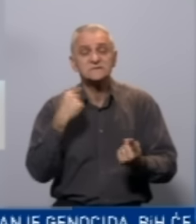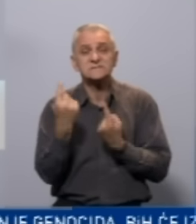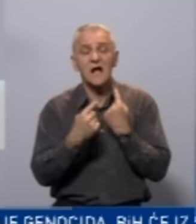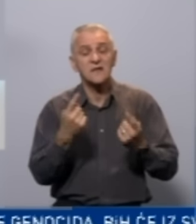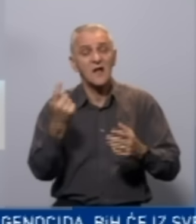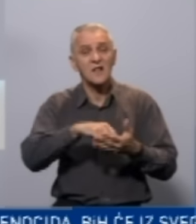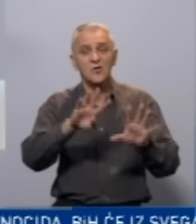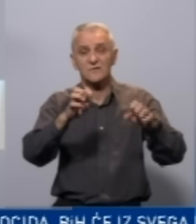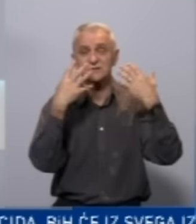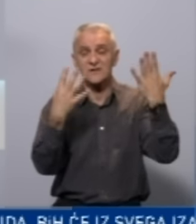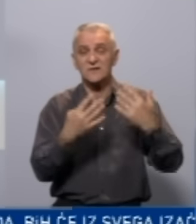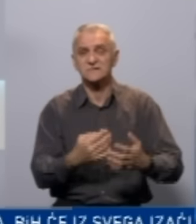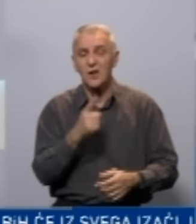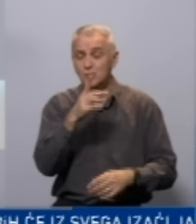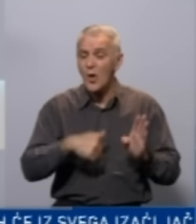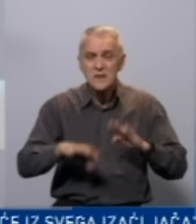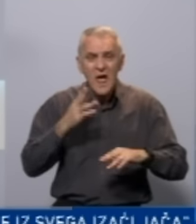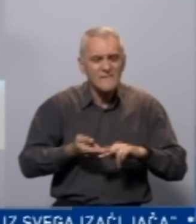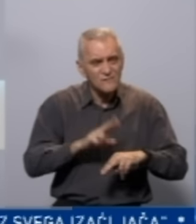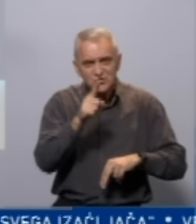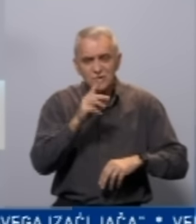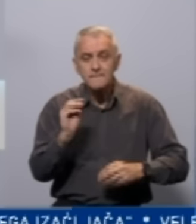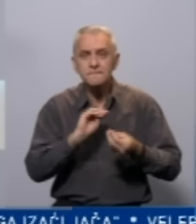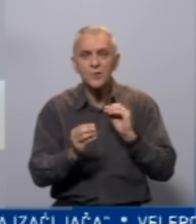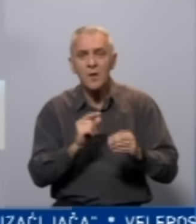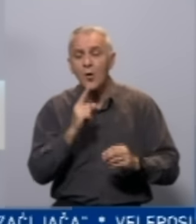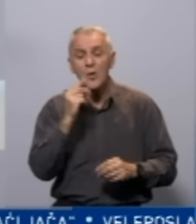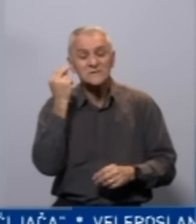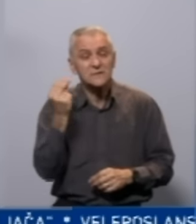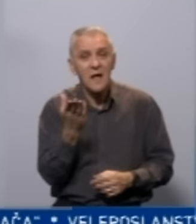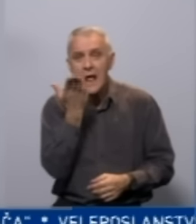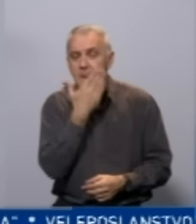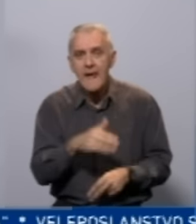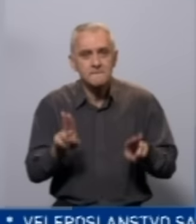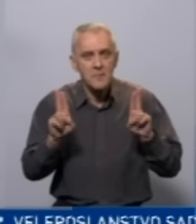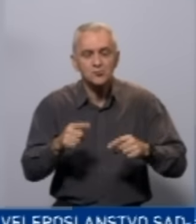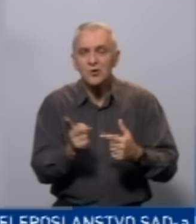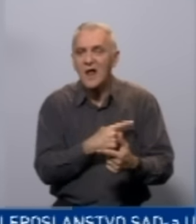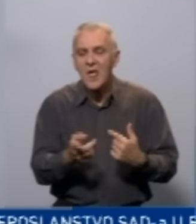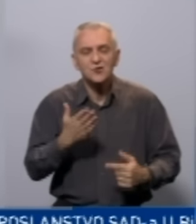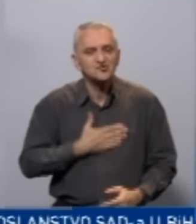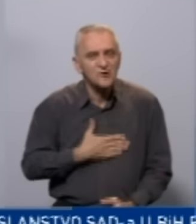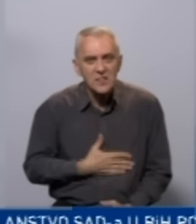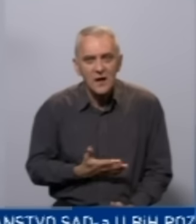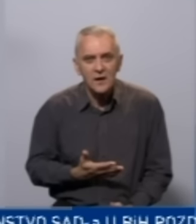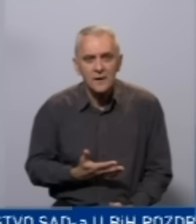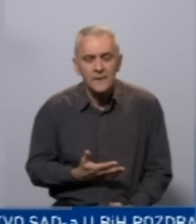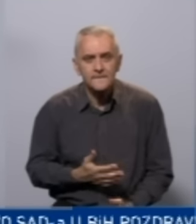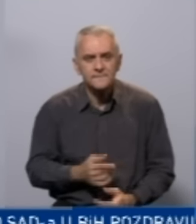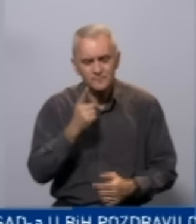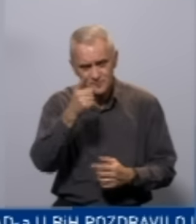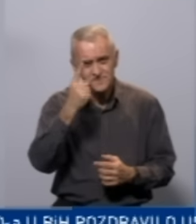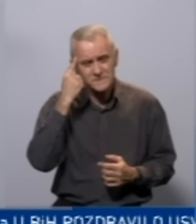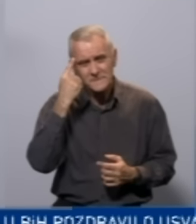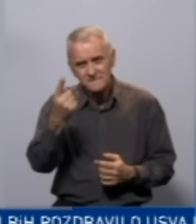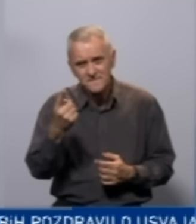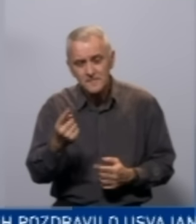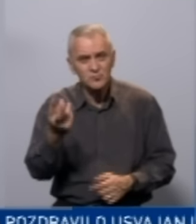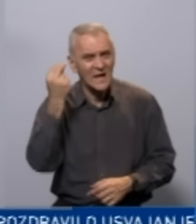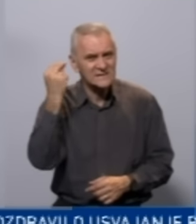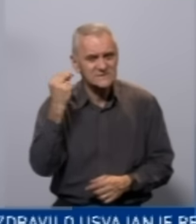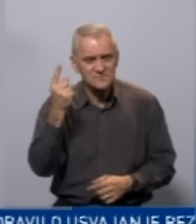To je najveći problem koji Srbija, nažalost, nema mogućnost ili želje niti volje. Vi znate da su